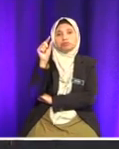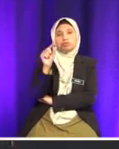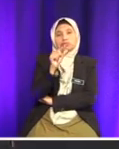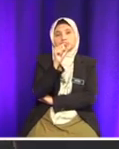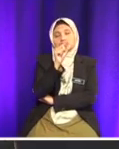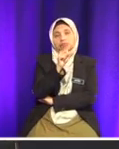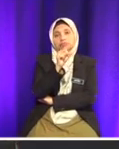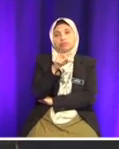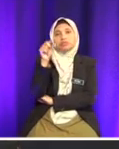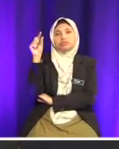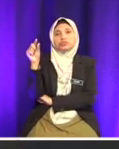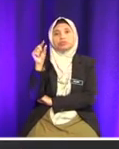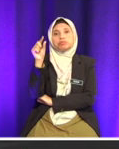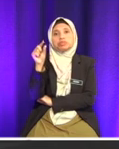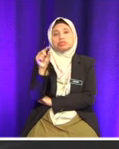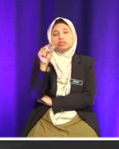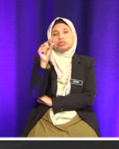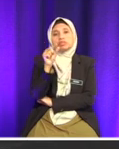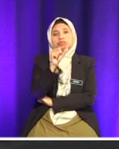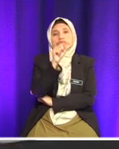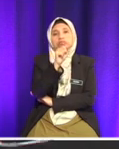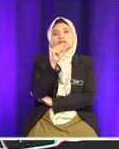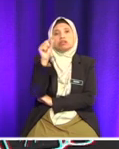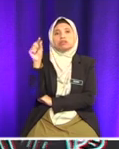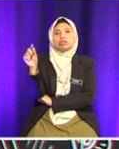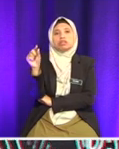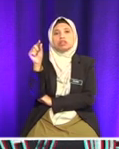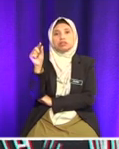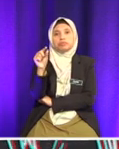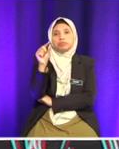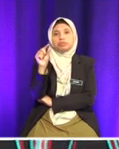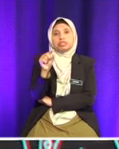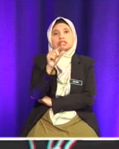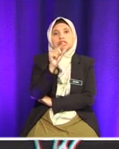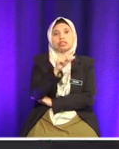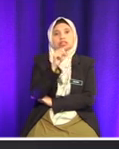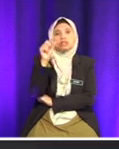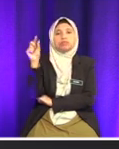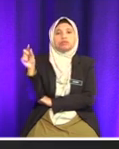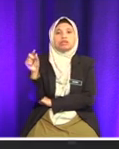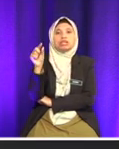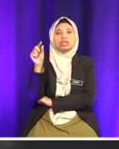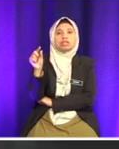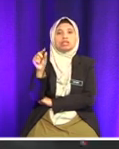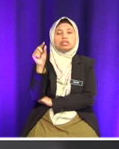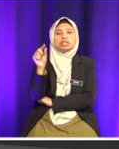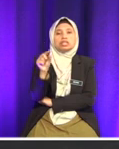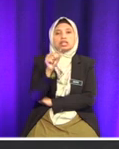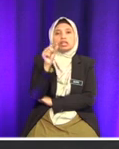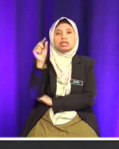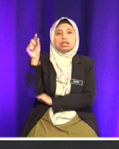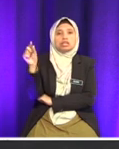Allahu akbar subhanallah walhamdulillah wala